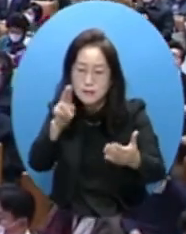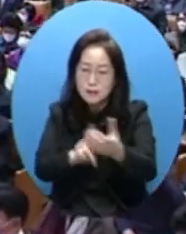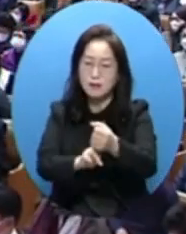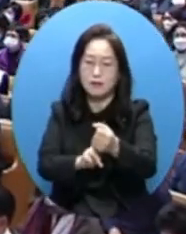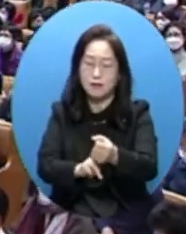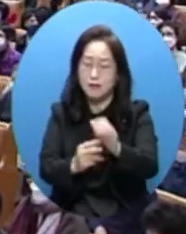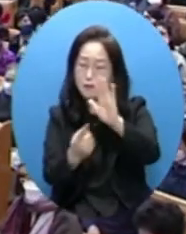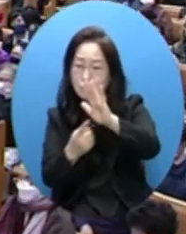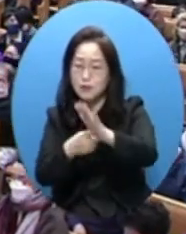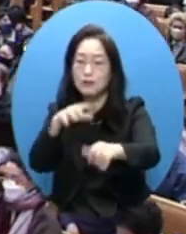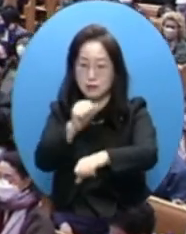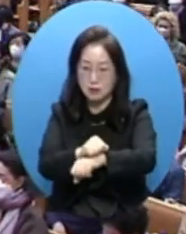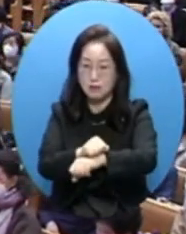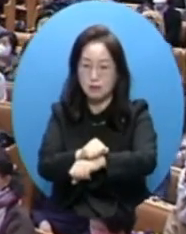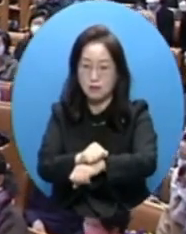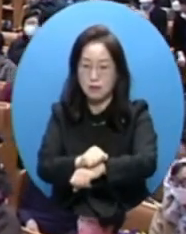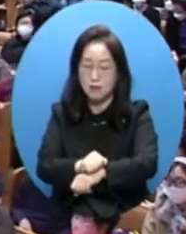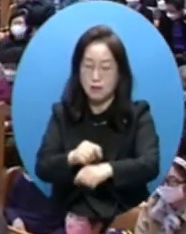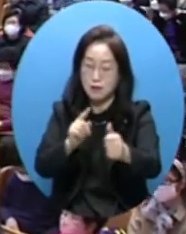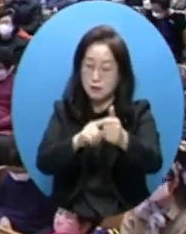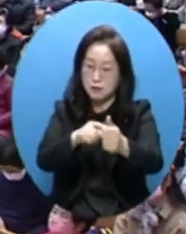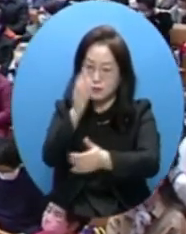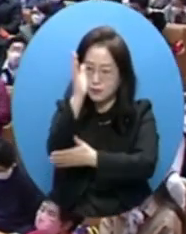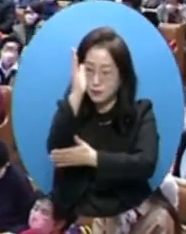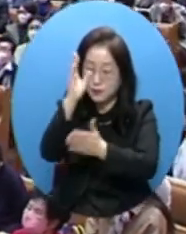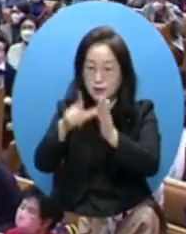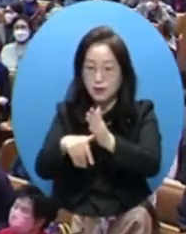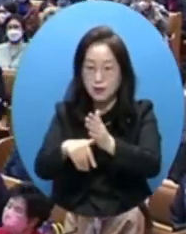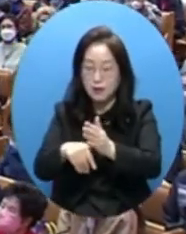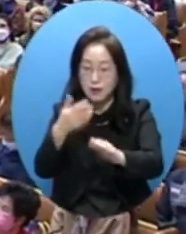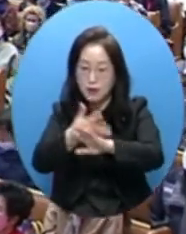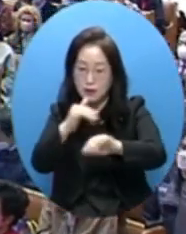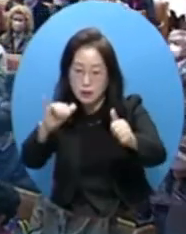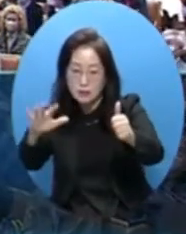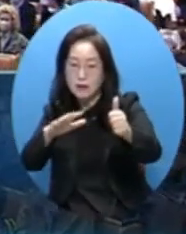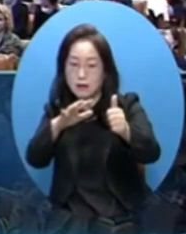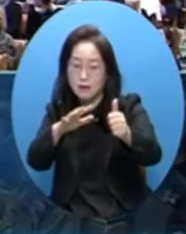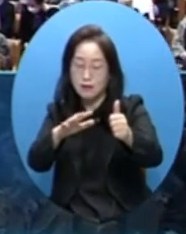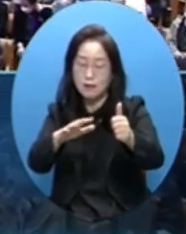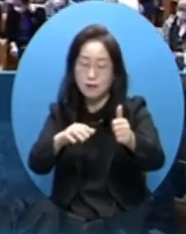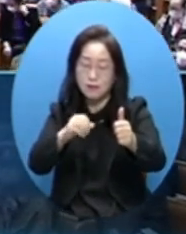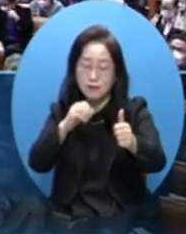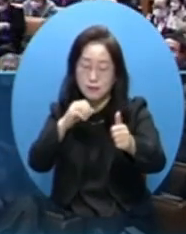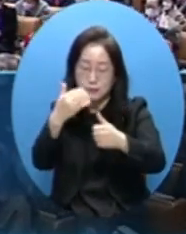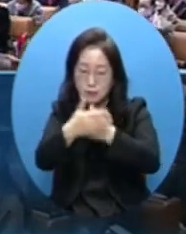말씀을 전할 때 누구도 그의 말을 당하지 못했습니다. 사도행전 6장 10절입니다.